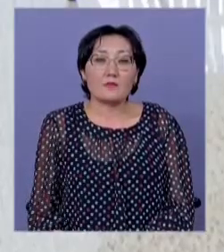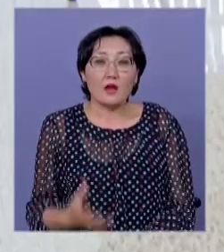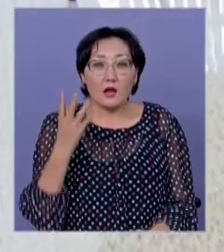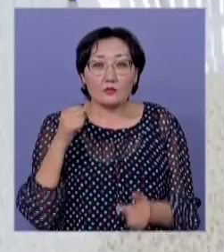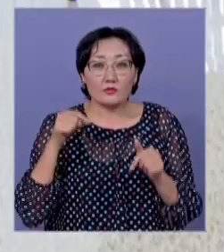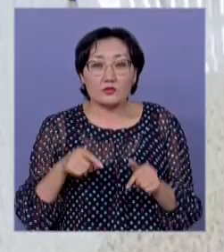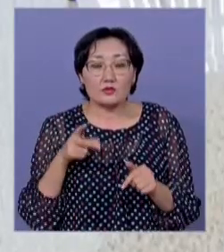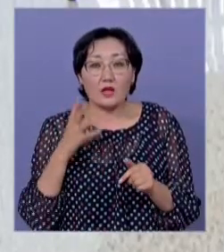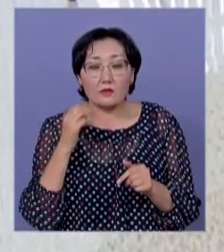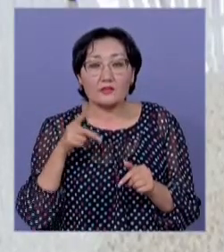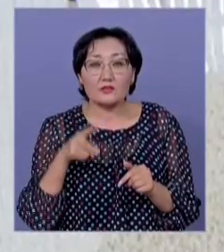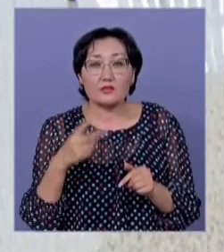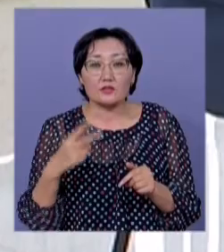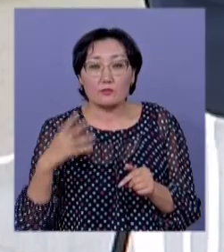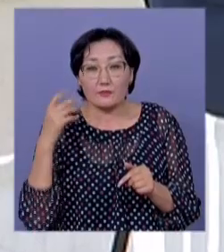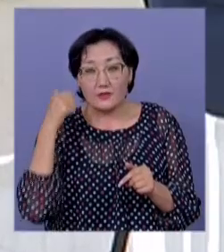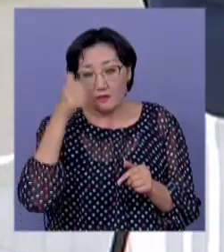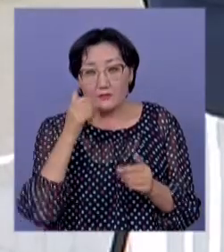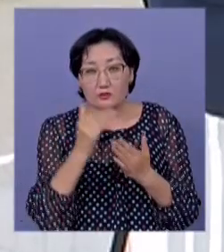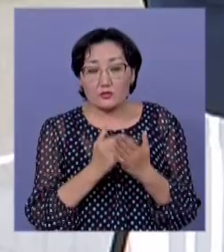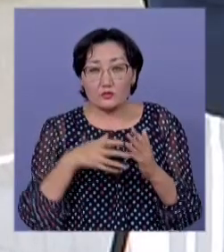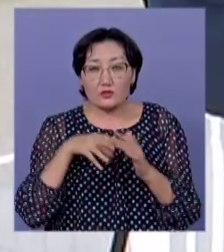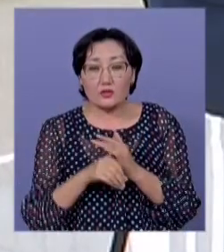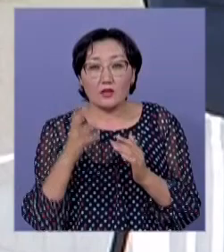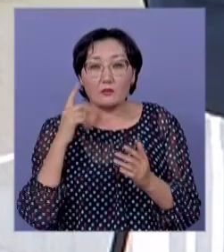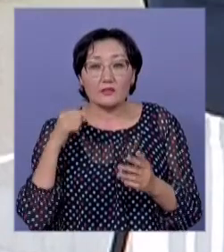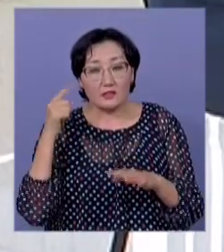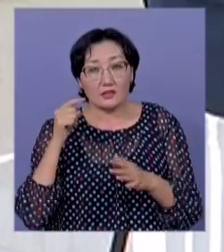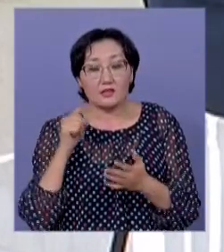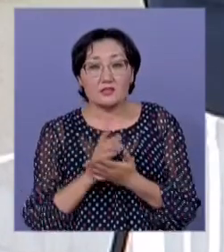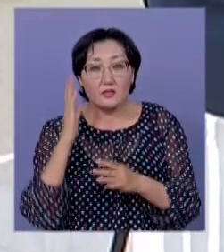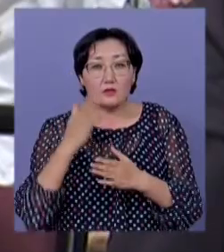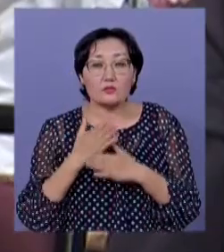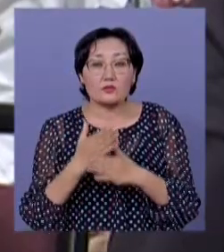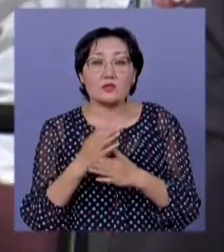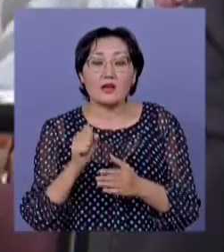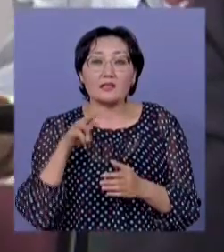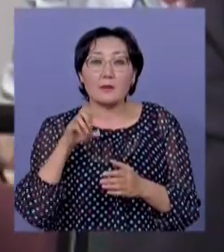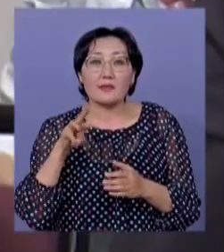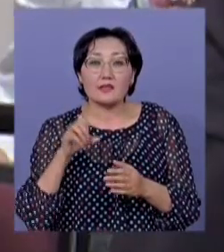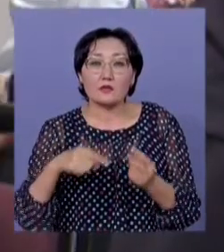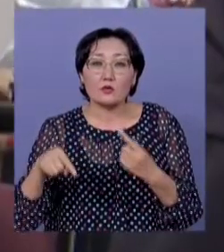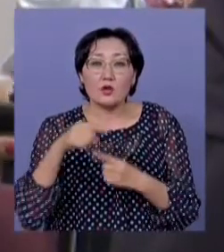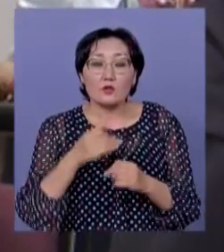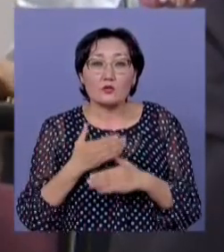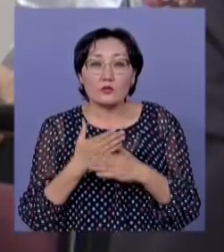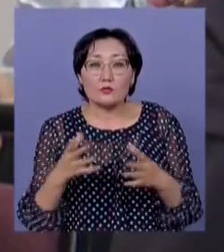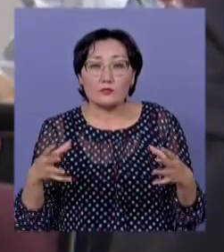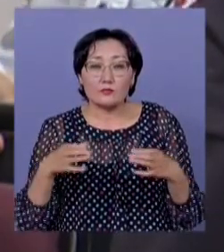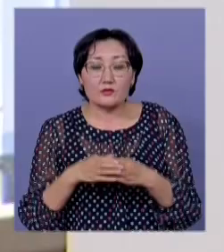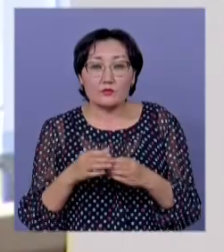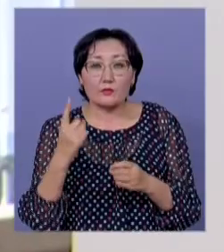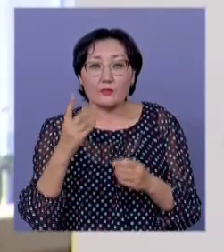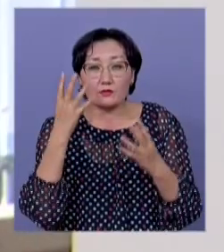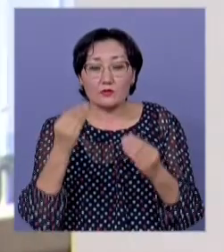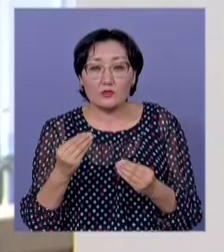Алматыда Алматы 2025 бағдарламасының аясында Алматы қаласы әкімшілігінің қолдауымен және атамекен кәсіпкерлерді қолдау палатасымен бірлесе бір күндік